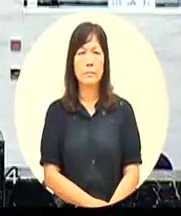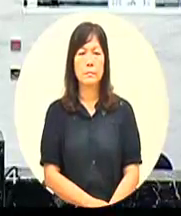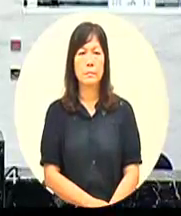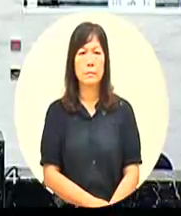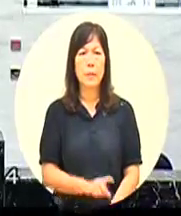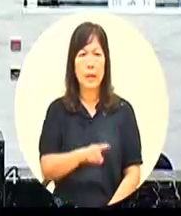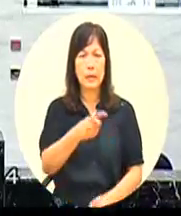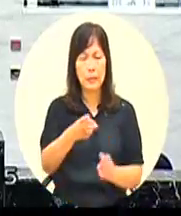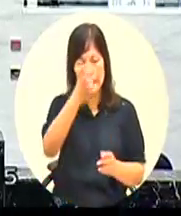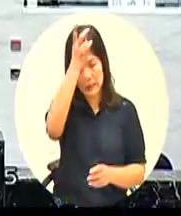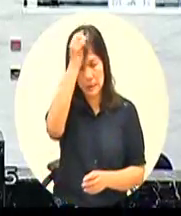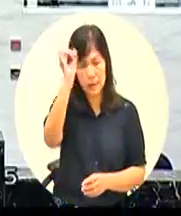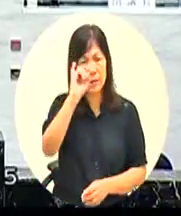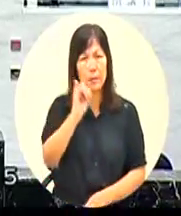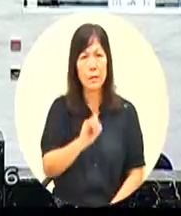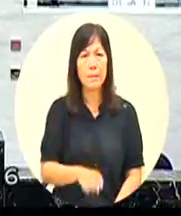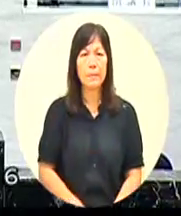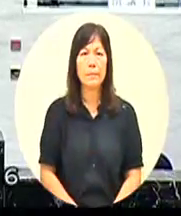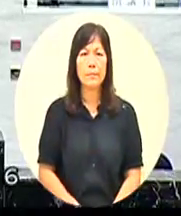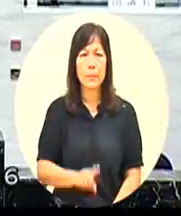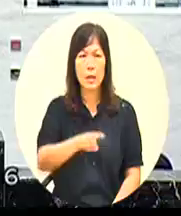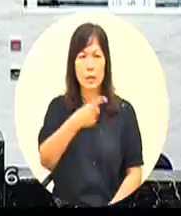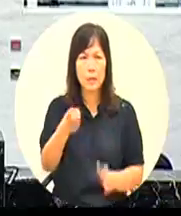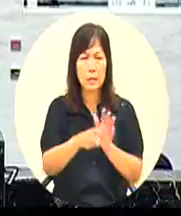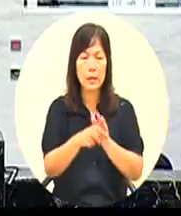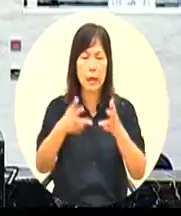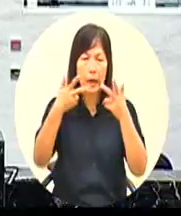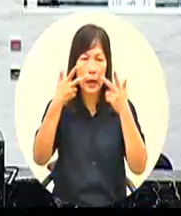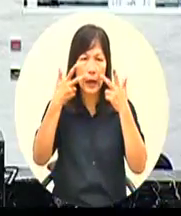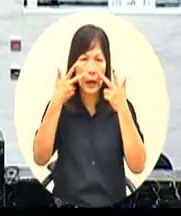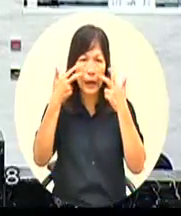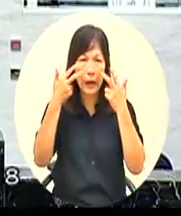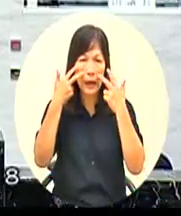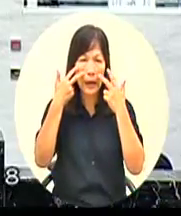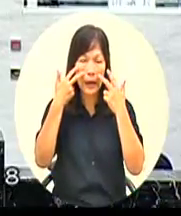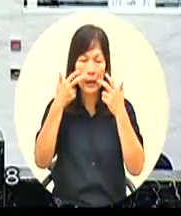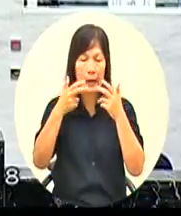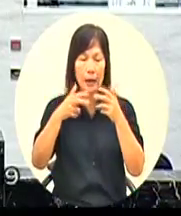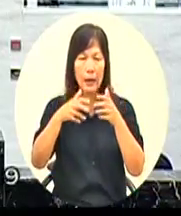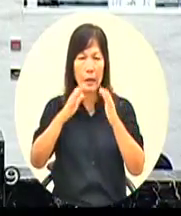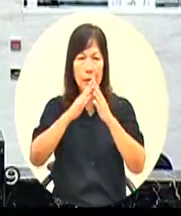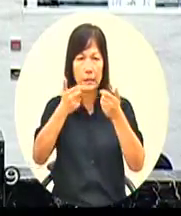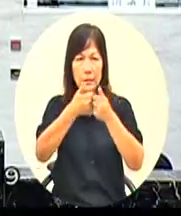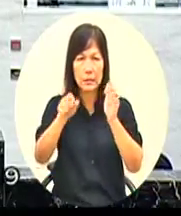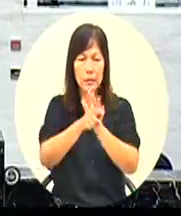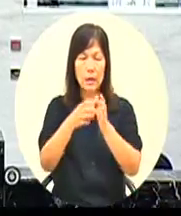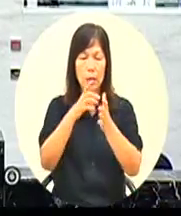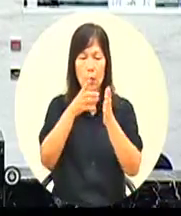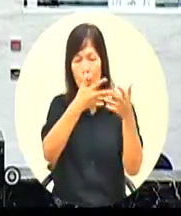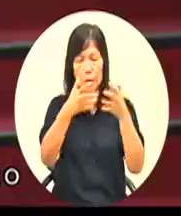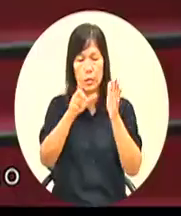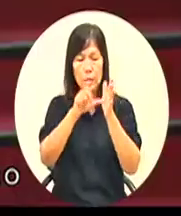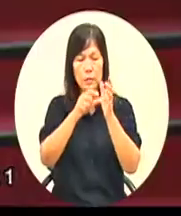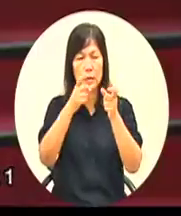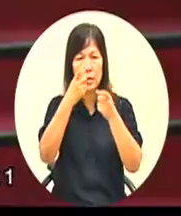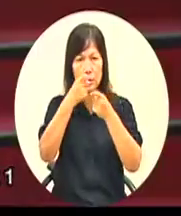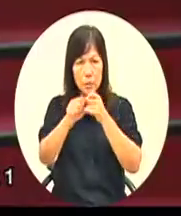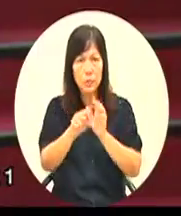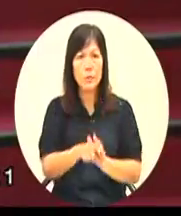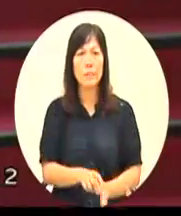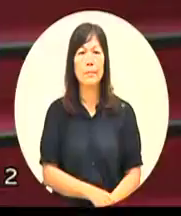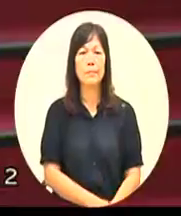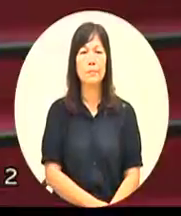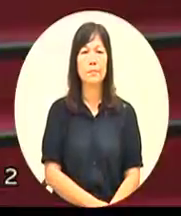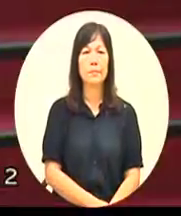谢谢曾立渊议员。接着请伊斯坦大贝亚副政府议员质询，时间15分钟，请。 谢谢主